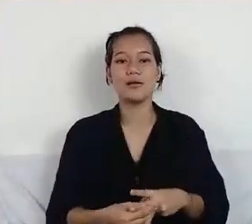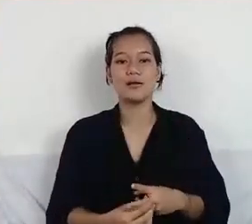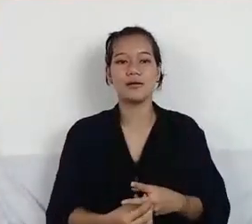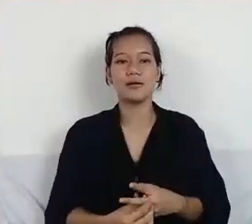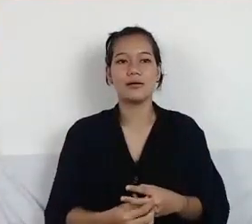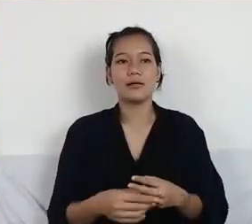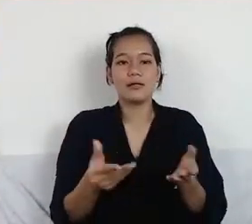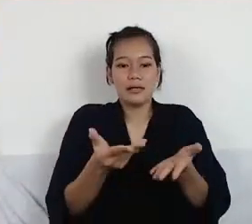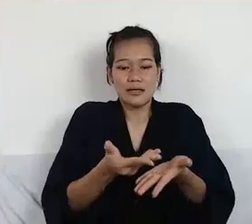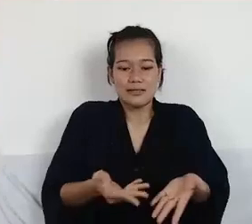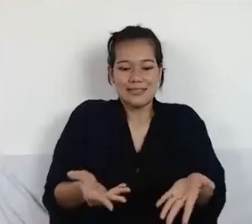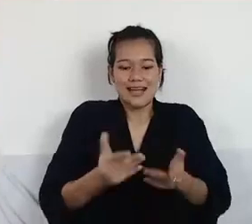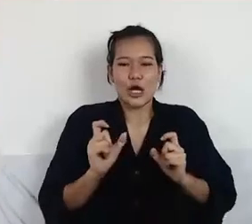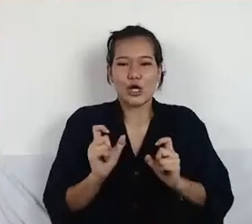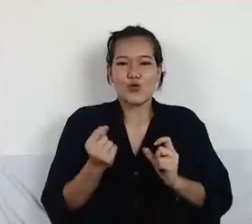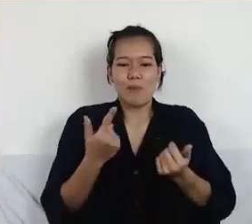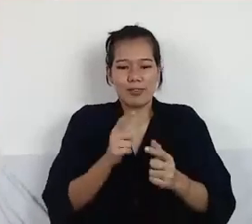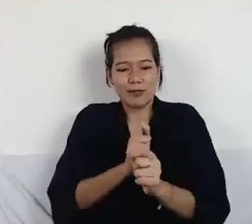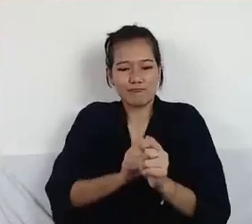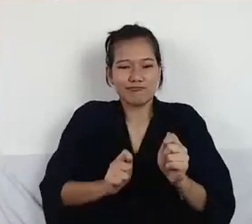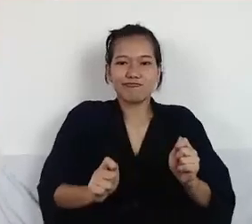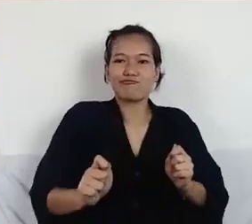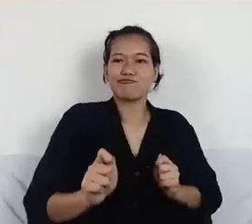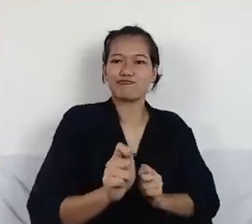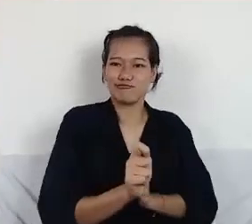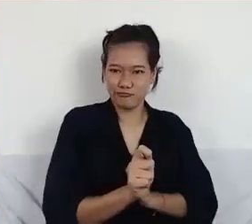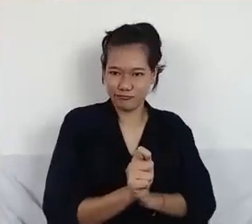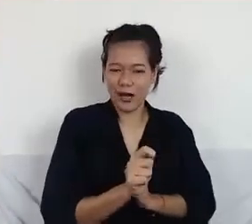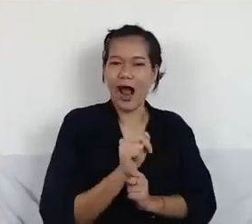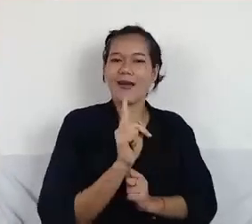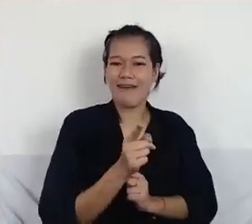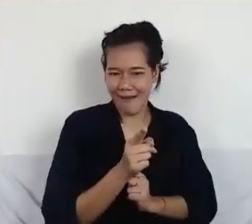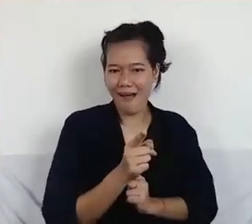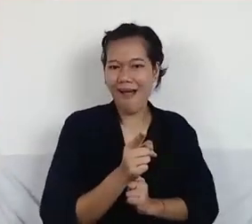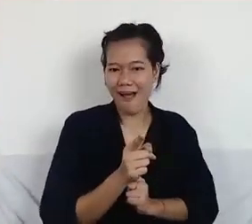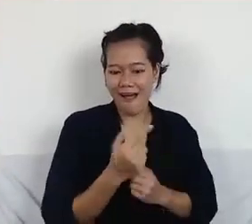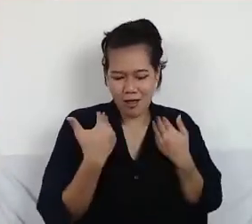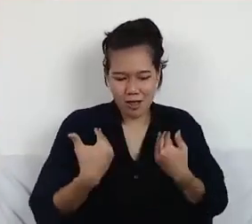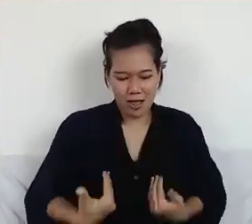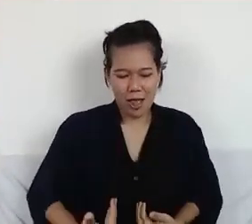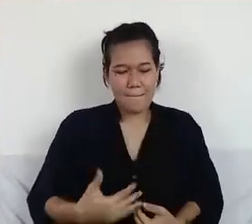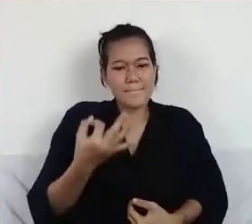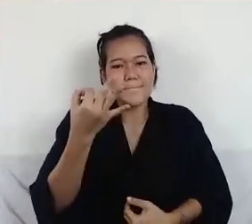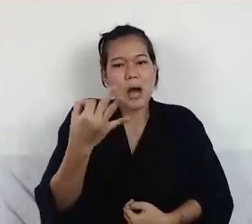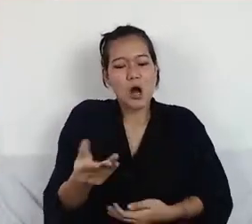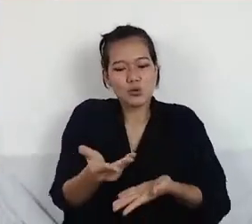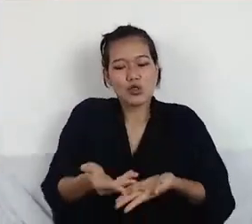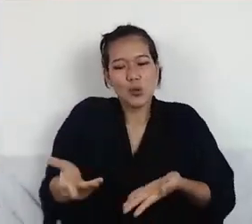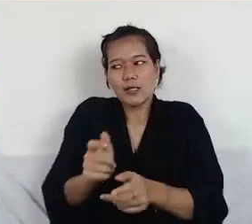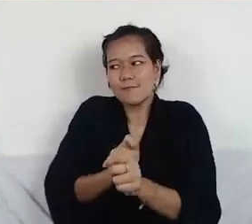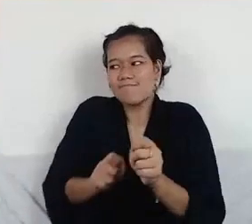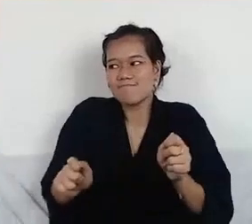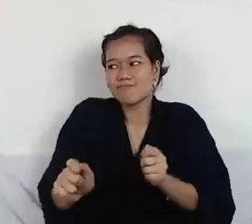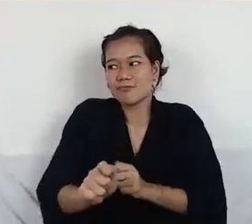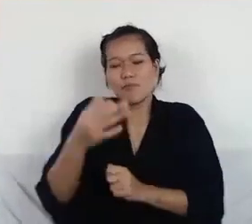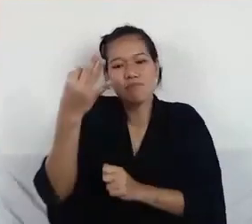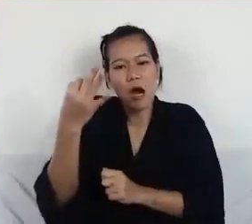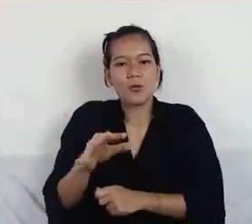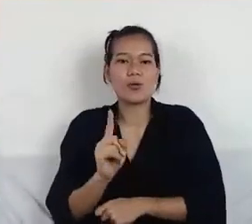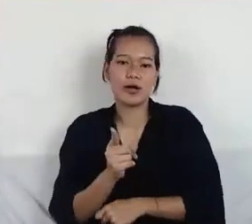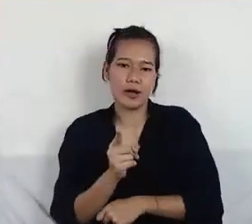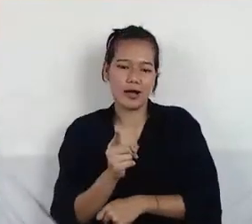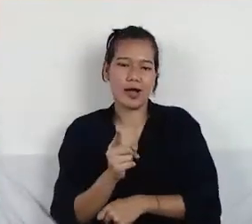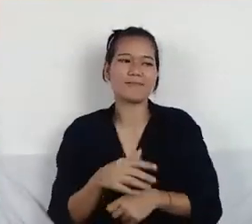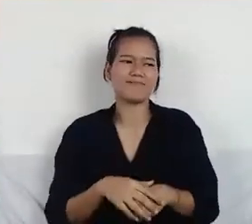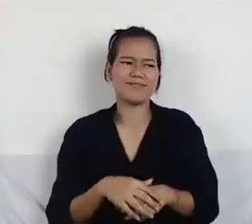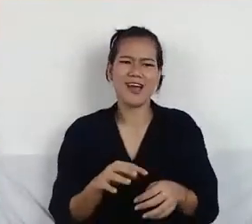transforming life. Terjadi pembaruan, terjadi perubahan. Ya.